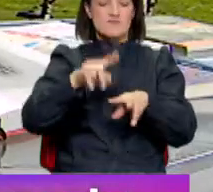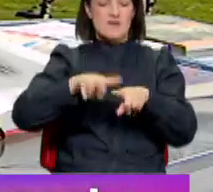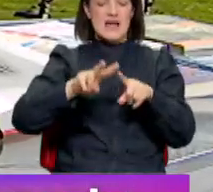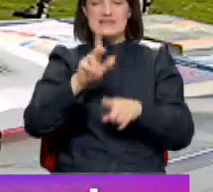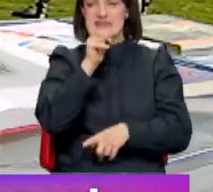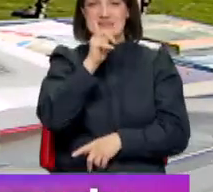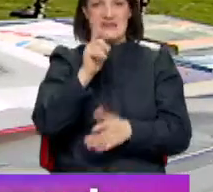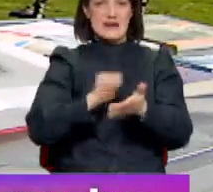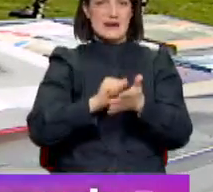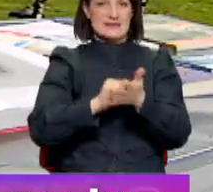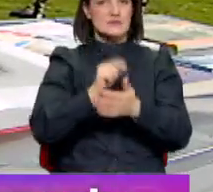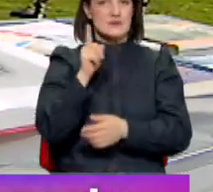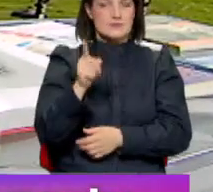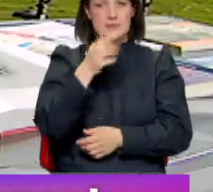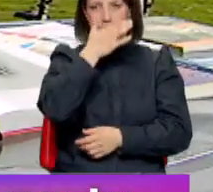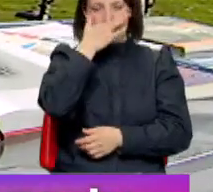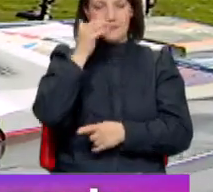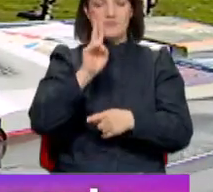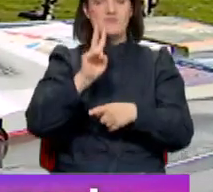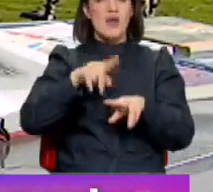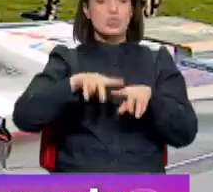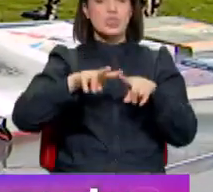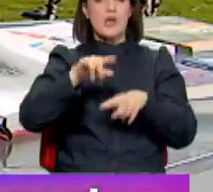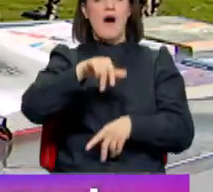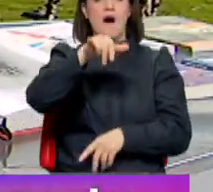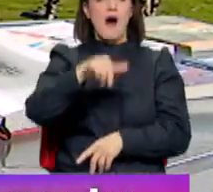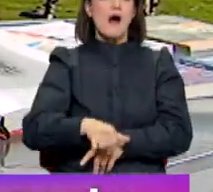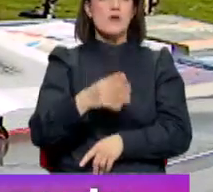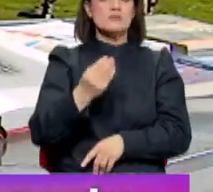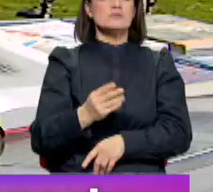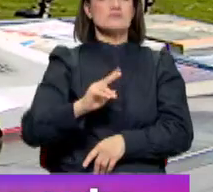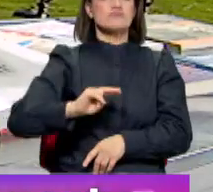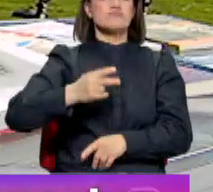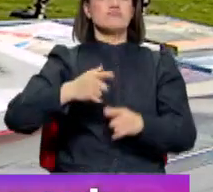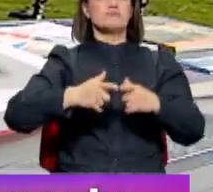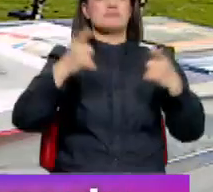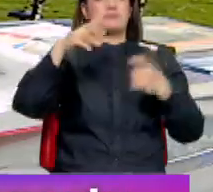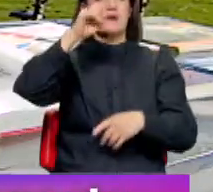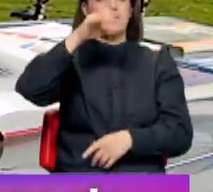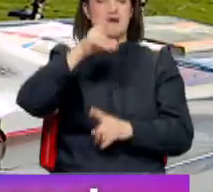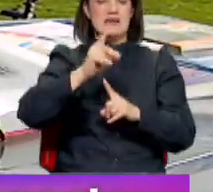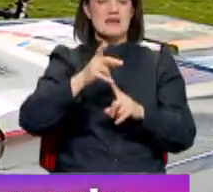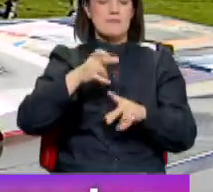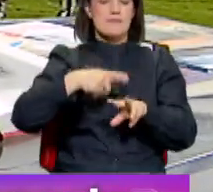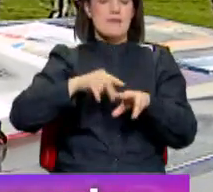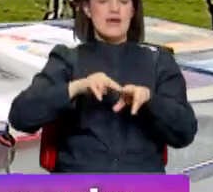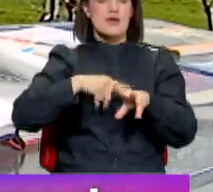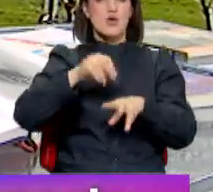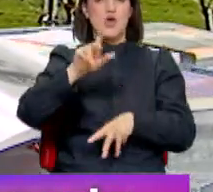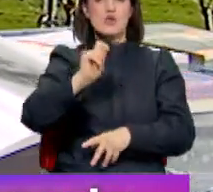Sesi gazetesi. Van'ımızı hak ettiğimiz yere getireceğiz. AK Parti İpek Yolu ilçe